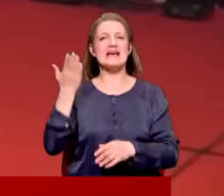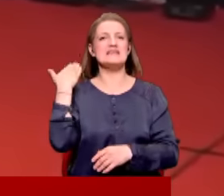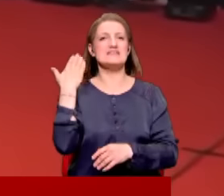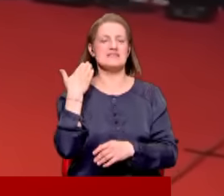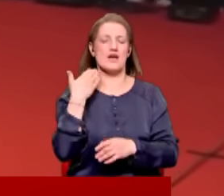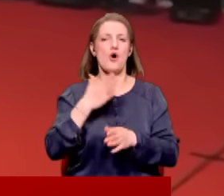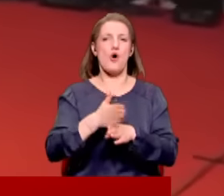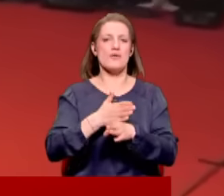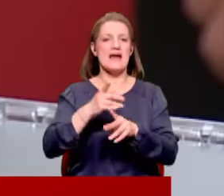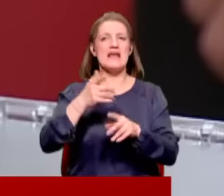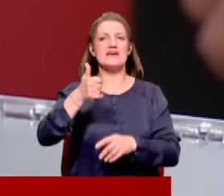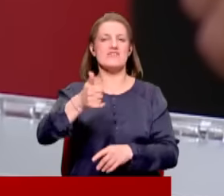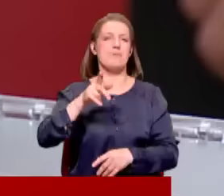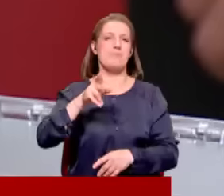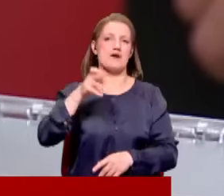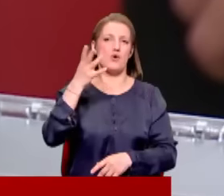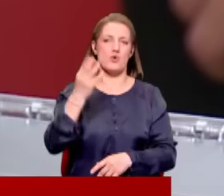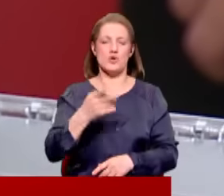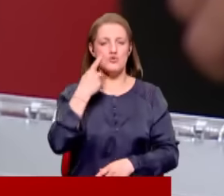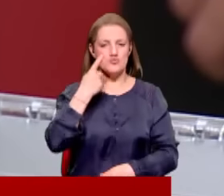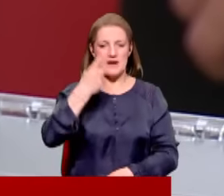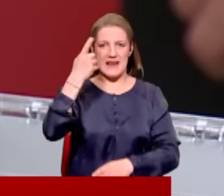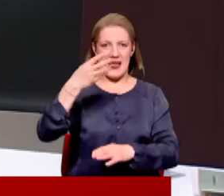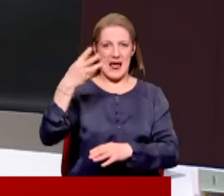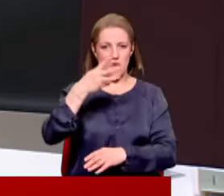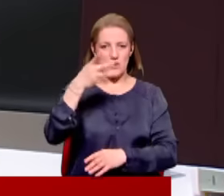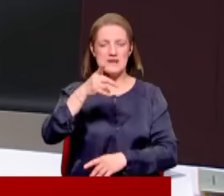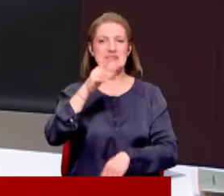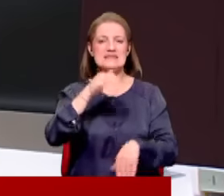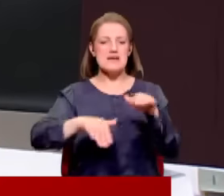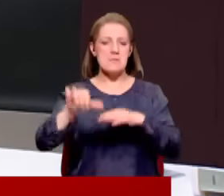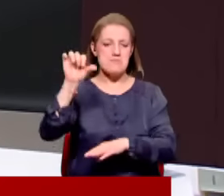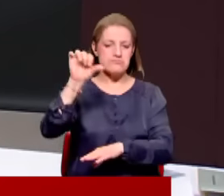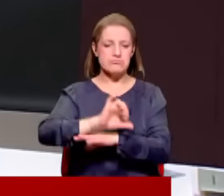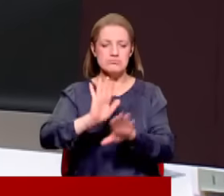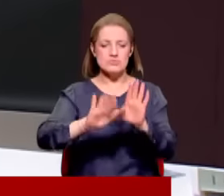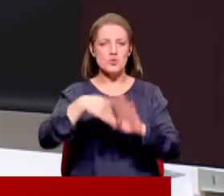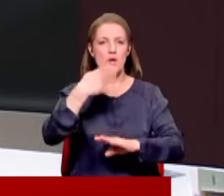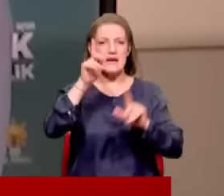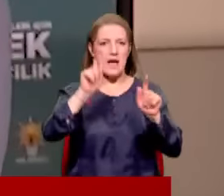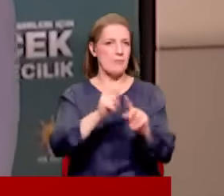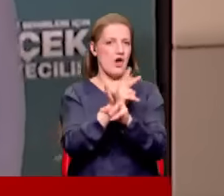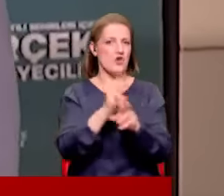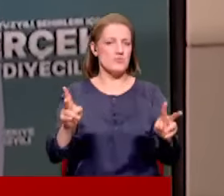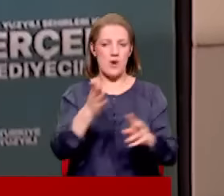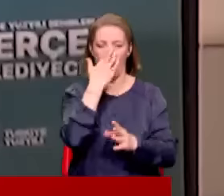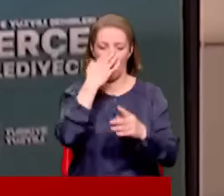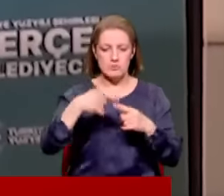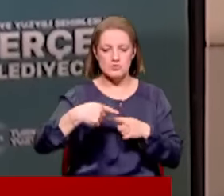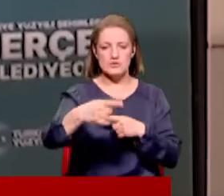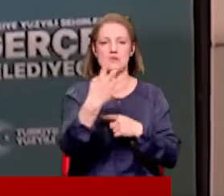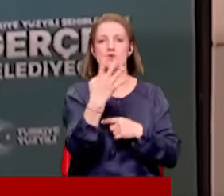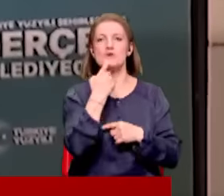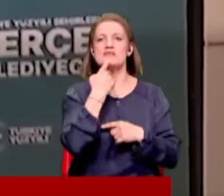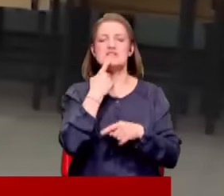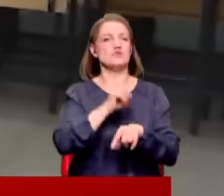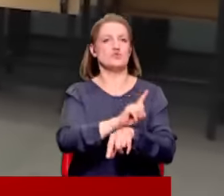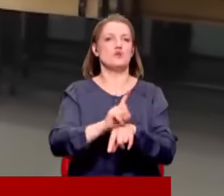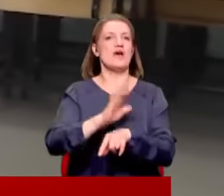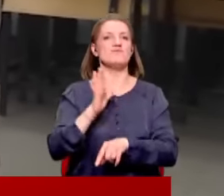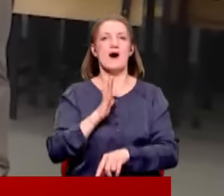Yeniden Refah Partisi oldu. Cumhurbaşkanı Erdoğan seçim mağlubiyeti sonrası yaptığı açıklamada önümüzde 4 yıl fazla süre